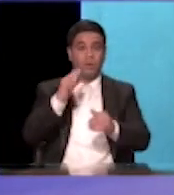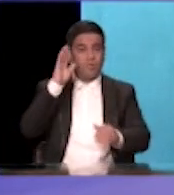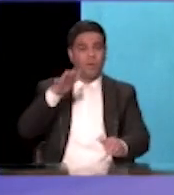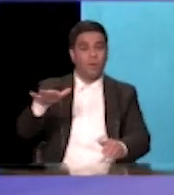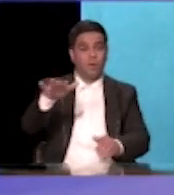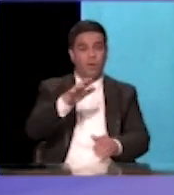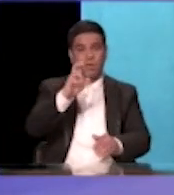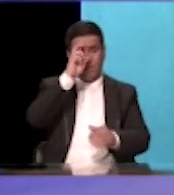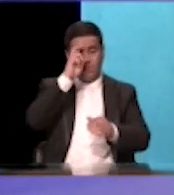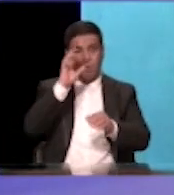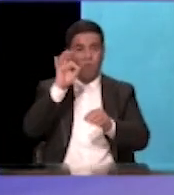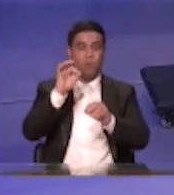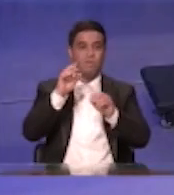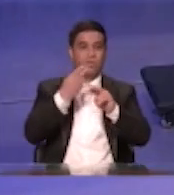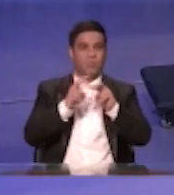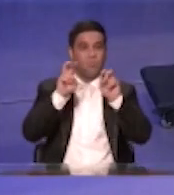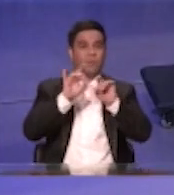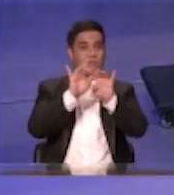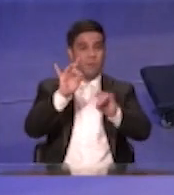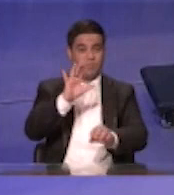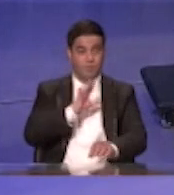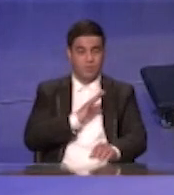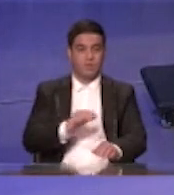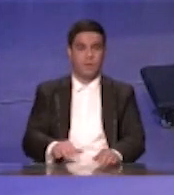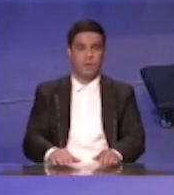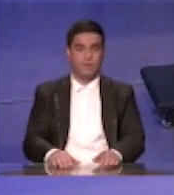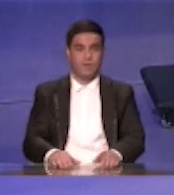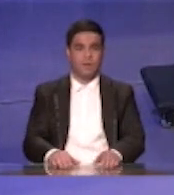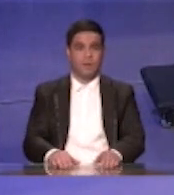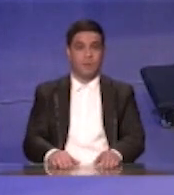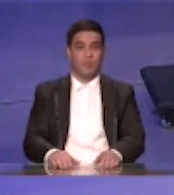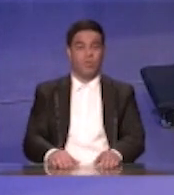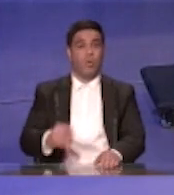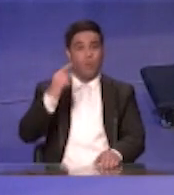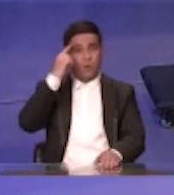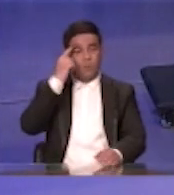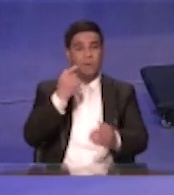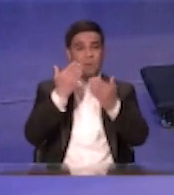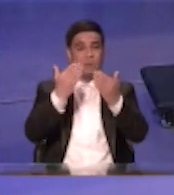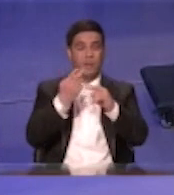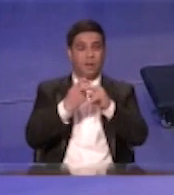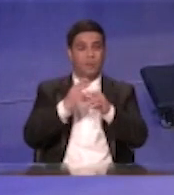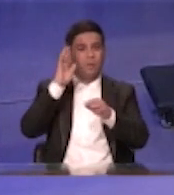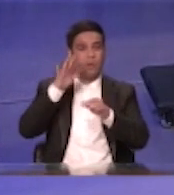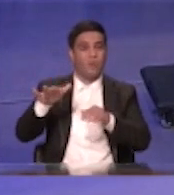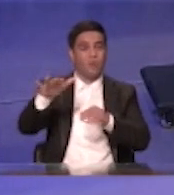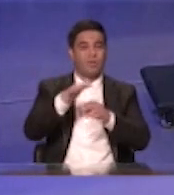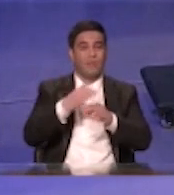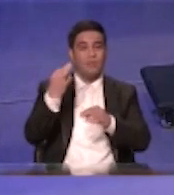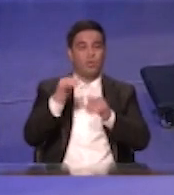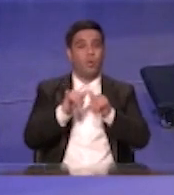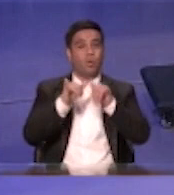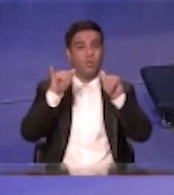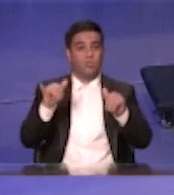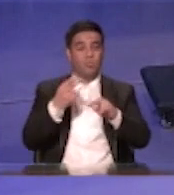mamlakatlari haqida sizga yetkazmoqchi bo'lgan ma'lumotlarimiz mana shulardan iborat edi. O'ylaymizki, siz Okeaniyaga bo'lgan qiziqishingiz